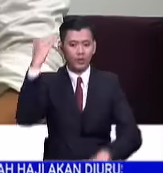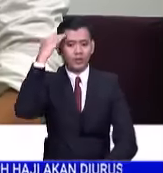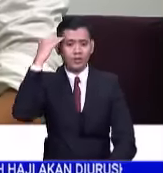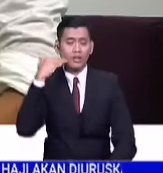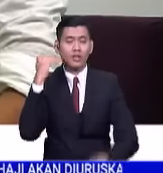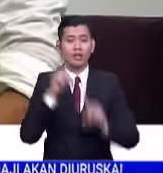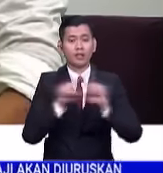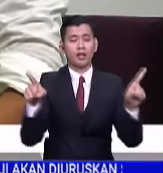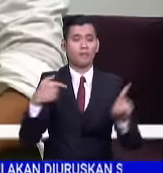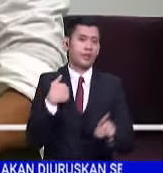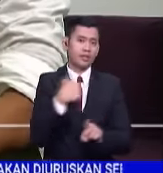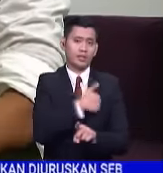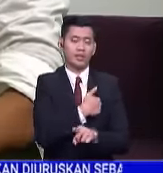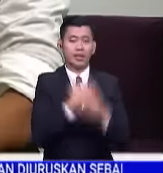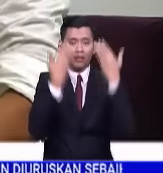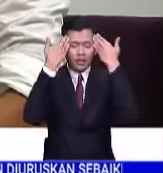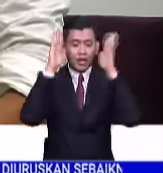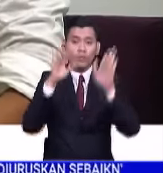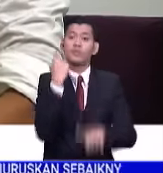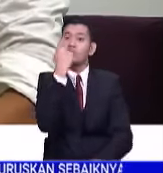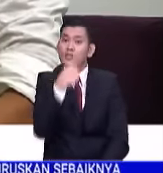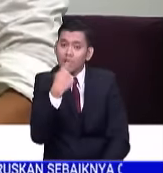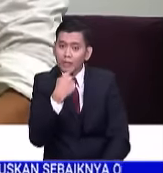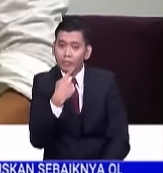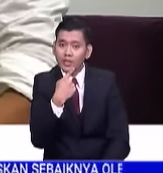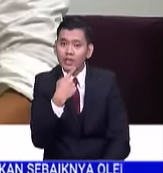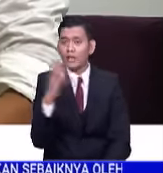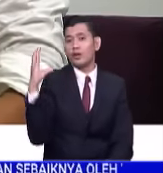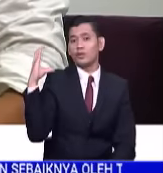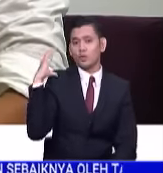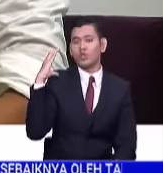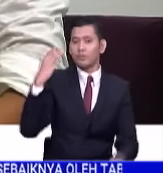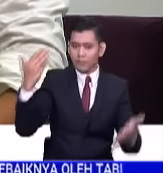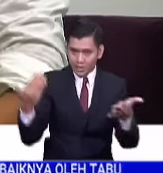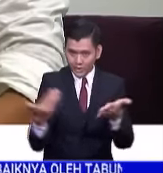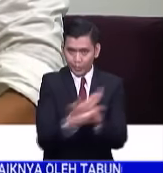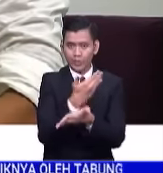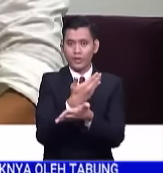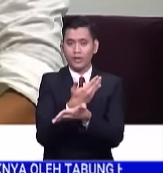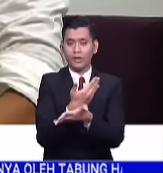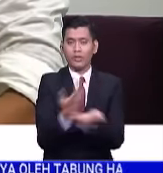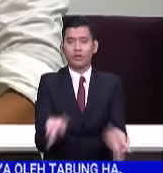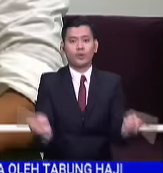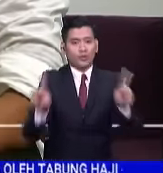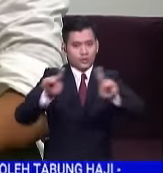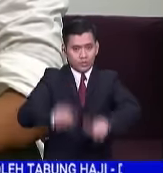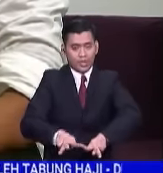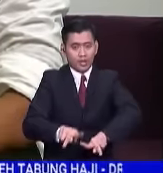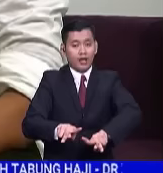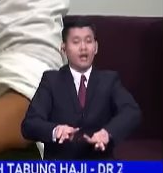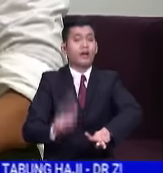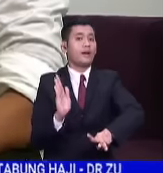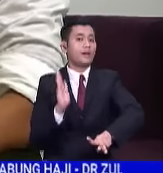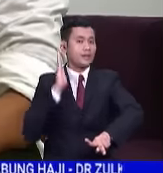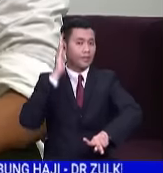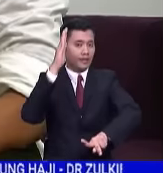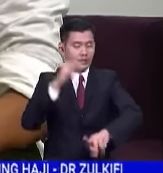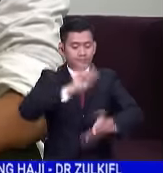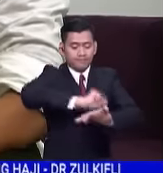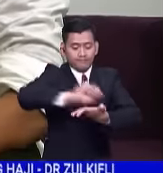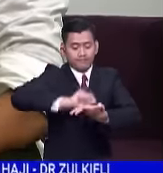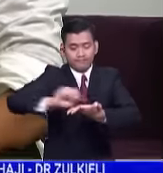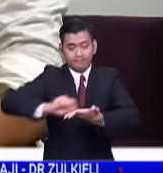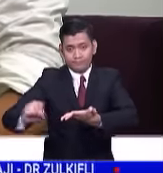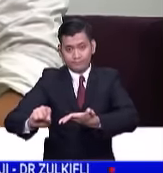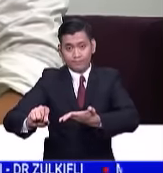Tapi kita tak dapat dedahkan siapa sekarang dan saya rasa kontrak akan diserahkan dimeterai tak lama